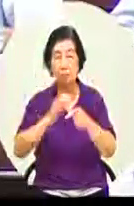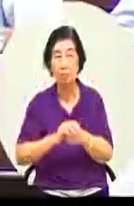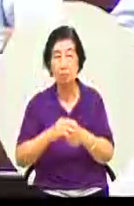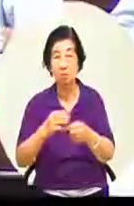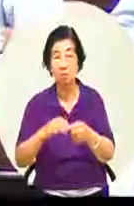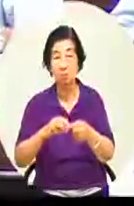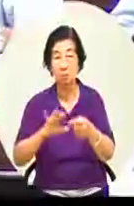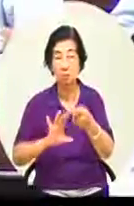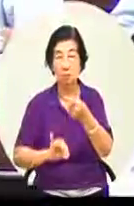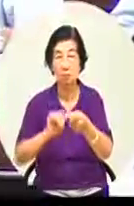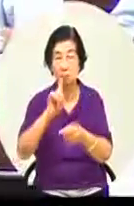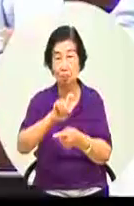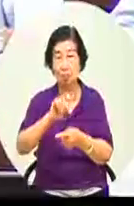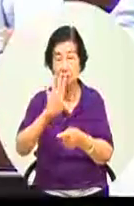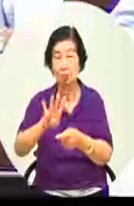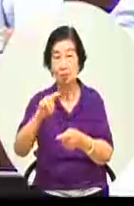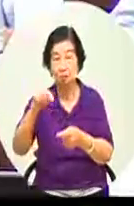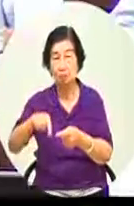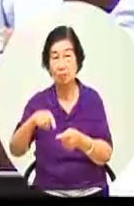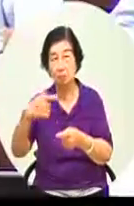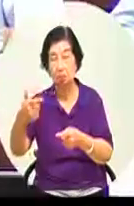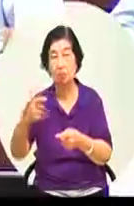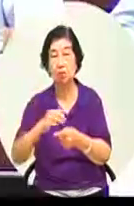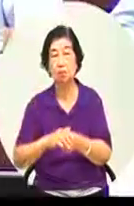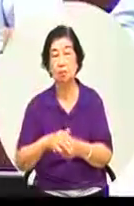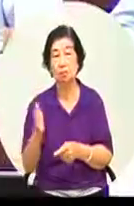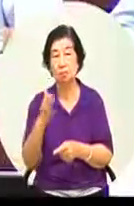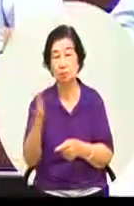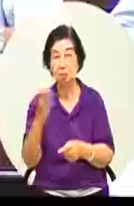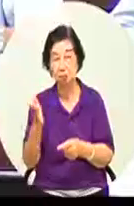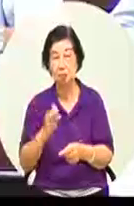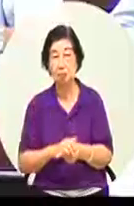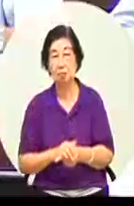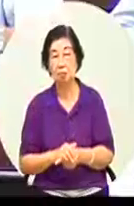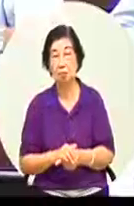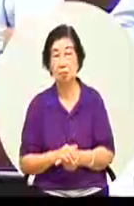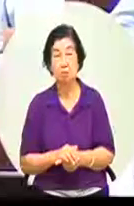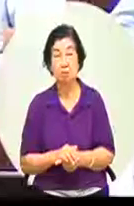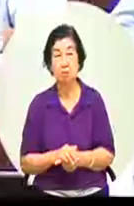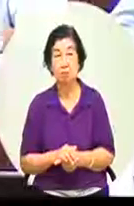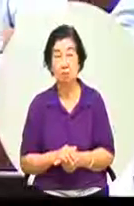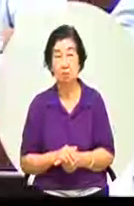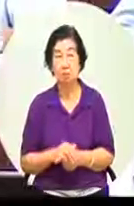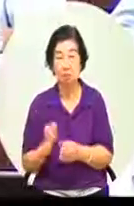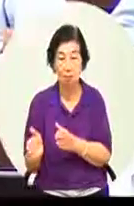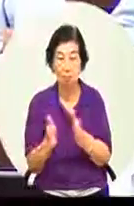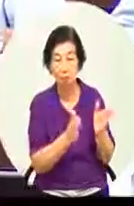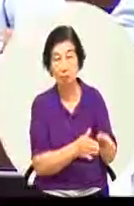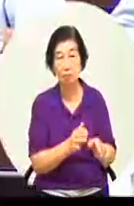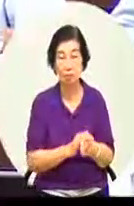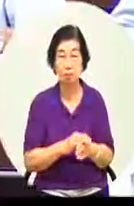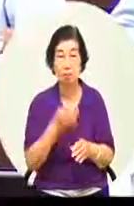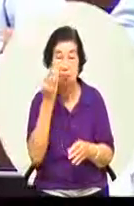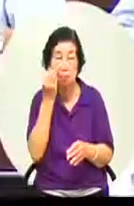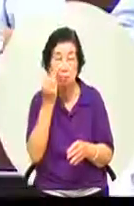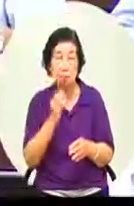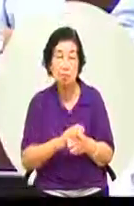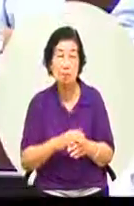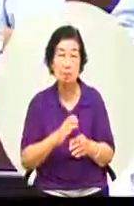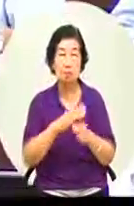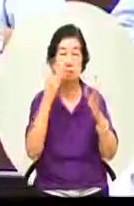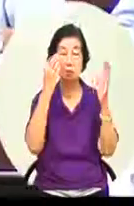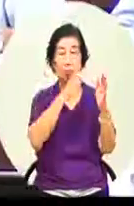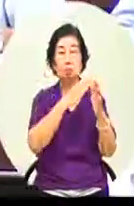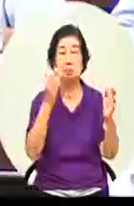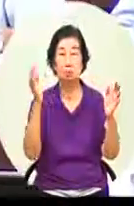然这几个月是消退的有比较快，所以我们也希望说除了观光夜市以外，我们也希望能够开拓一些